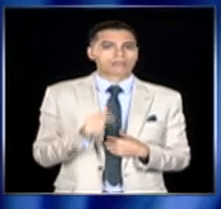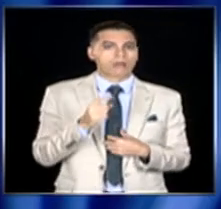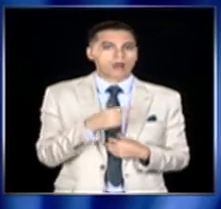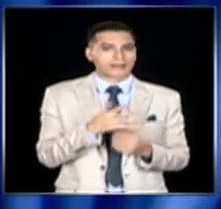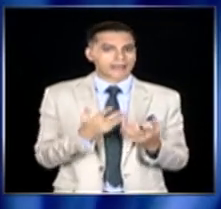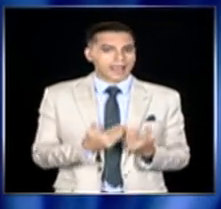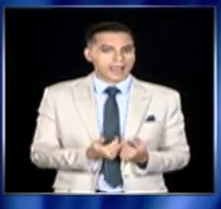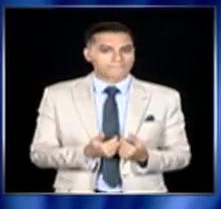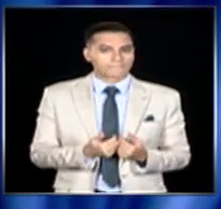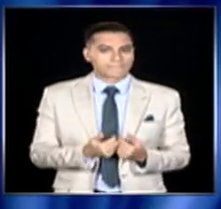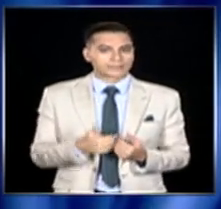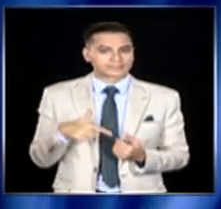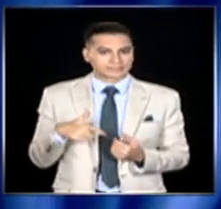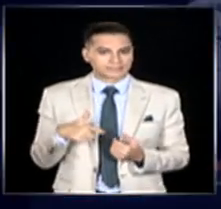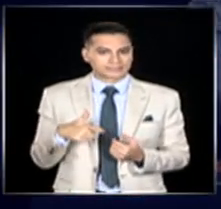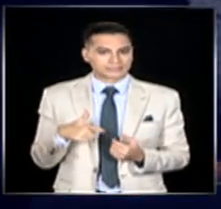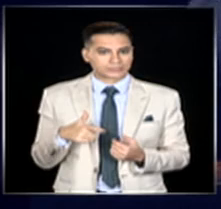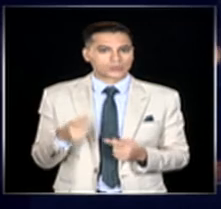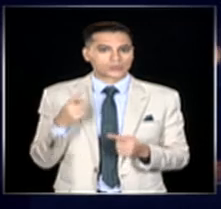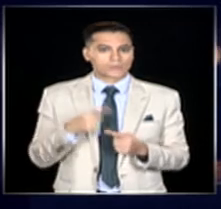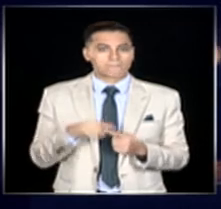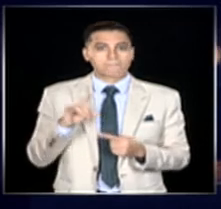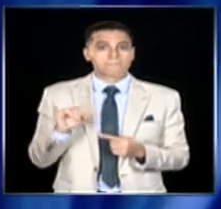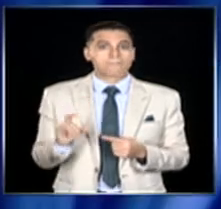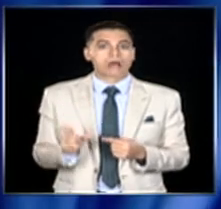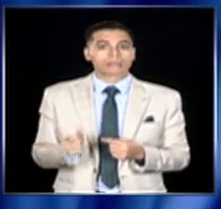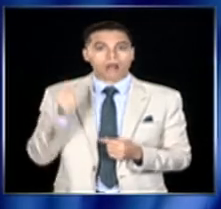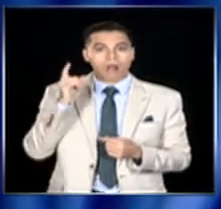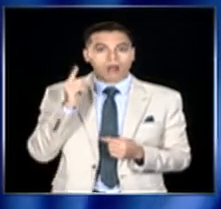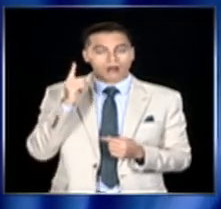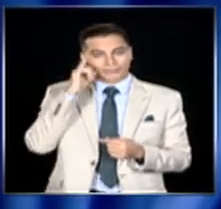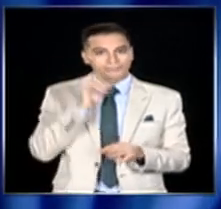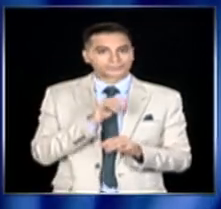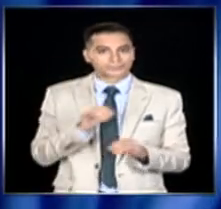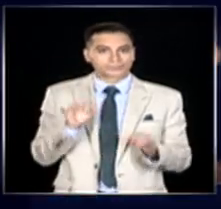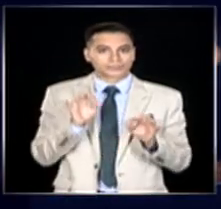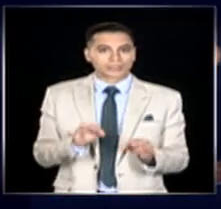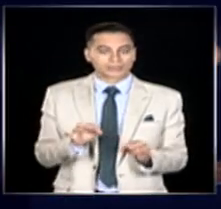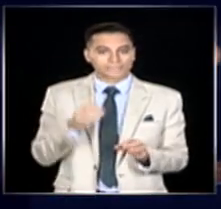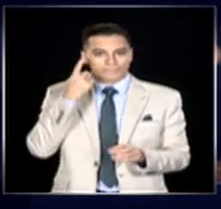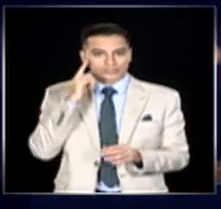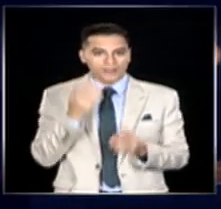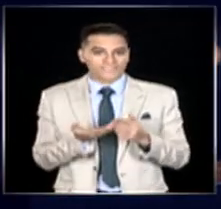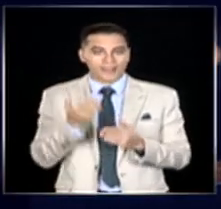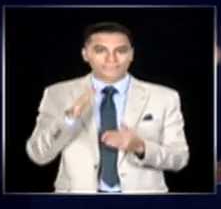كام؟ 60. منار مش عارفة حاجة خالص، ولا كنا كام ولا بقينا كام